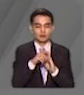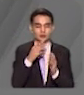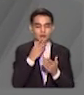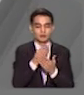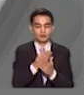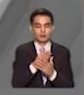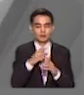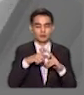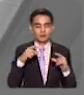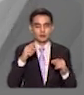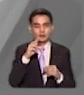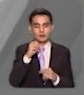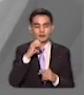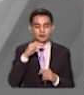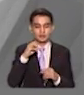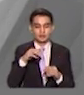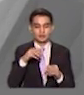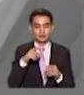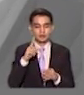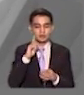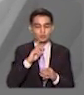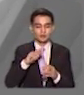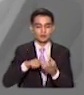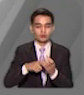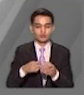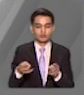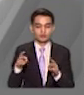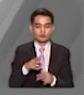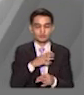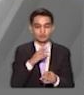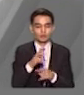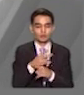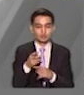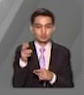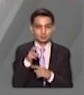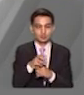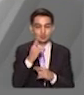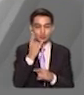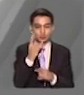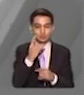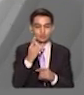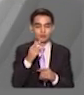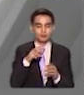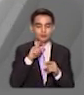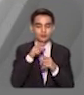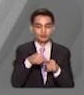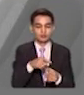ауыстыру кезінде кодты құлыпты ашуға ыңғайлы етіп қалдырып кеткен екен. Сөйтіп түнде келіп, терезені сындырып ішкенген.